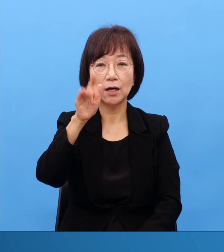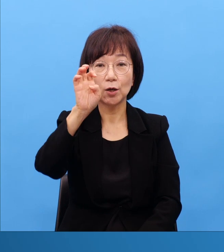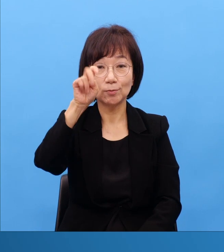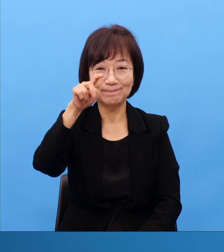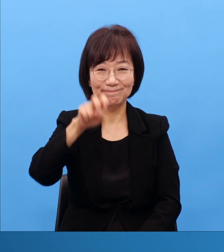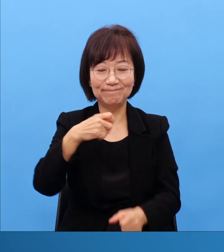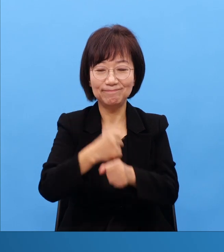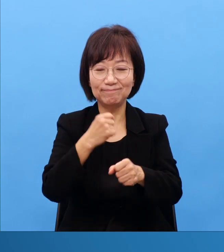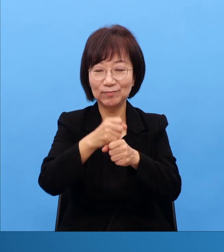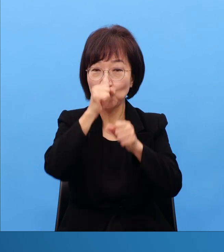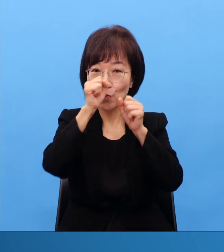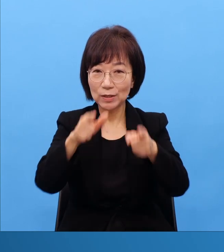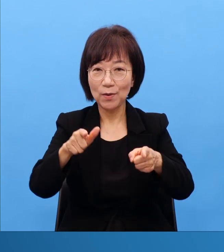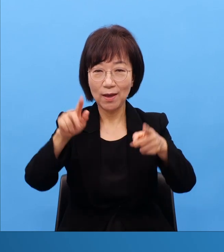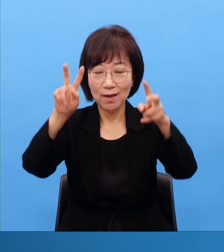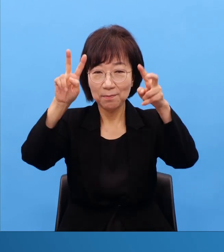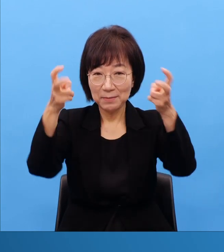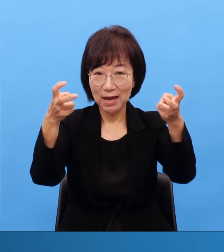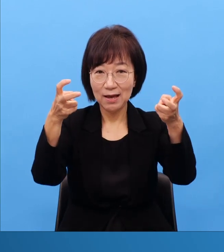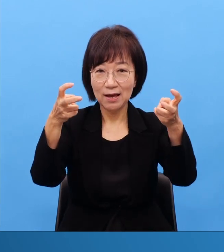12월 2일부터 이틀간 열립니다.